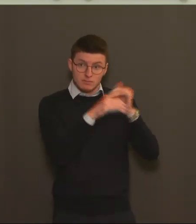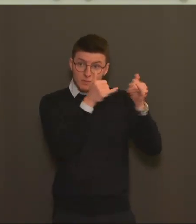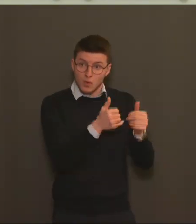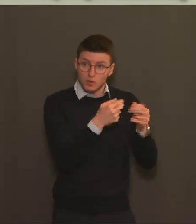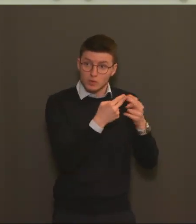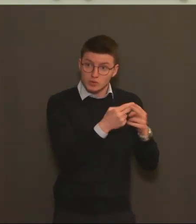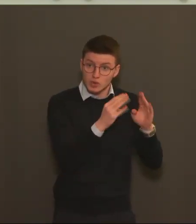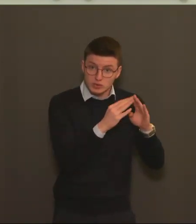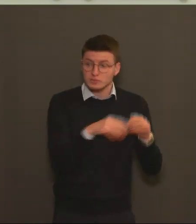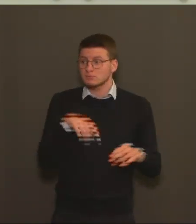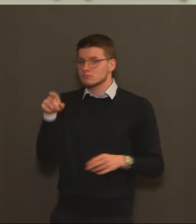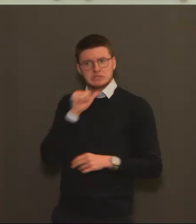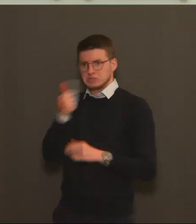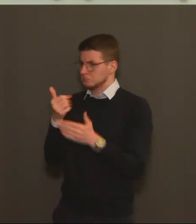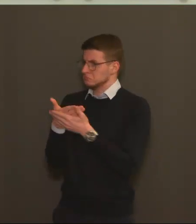niet-rusthuisbewoners.